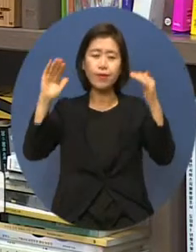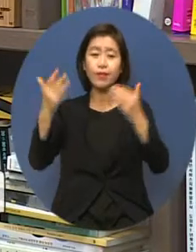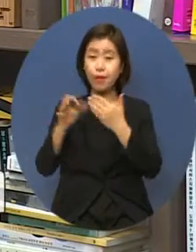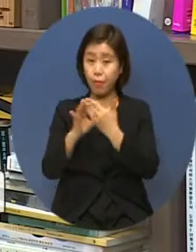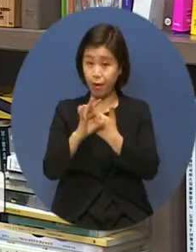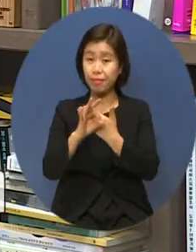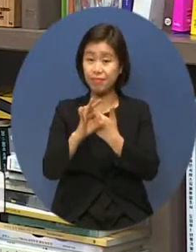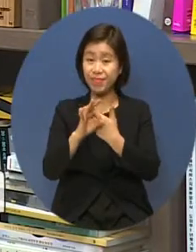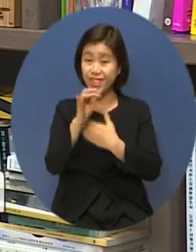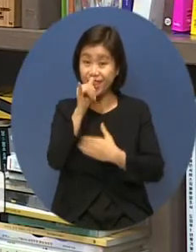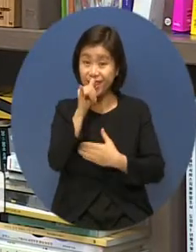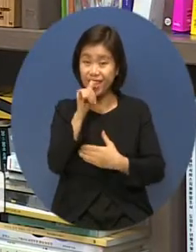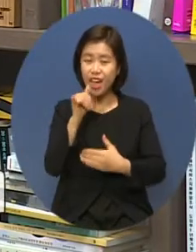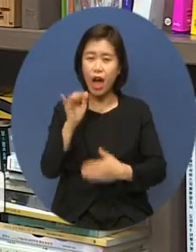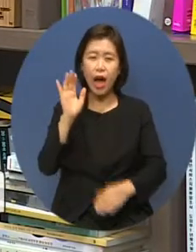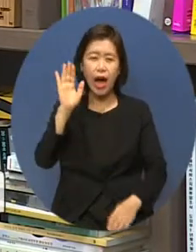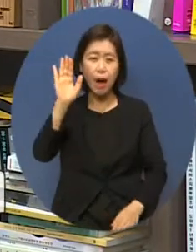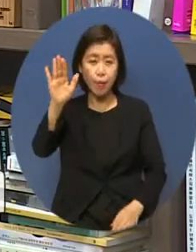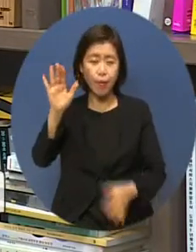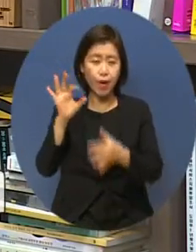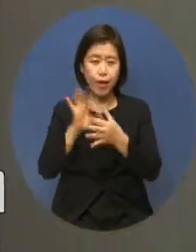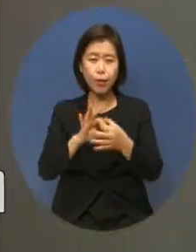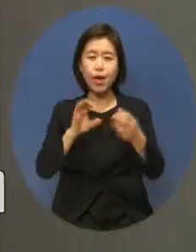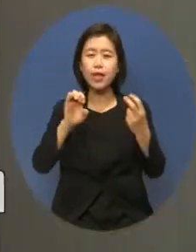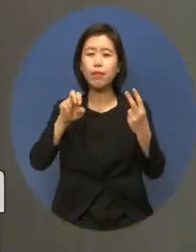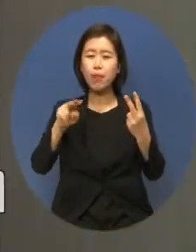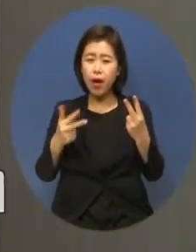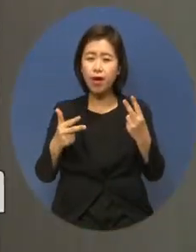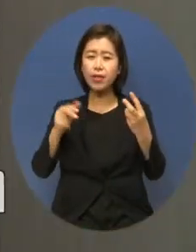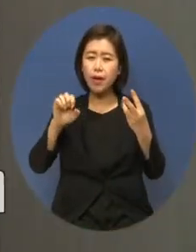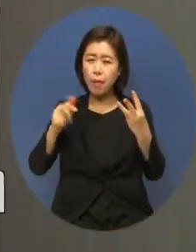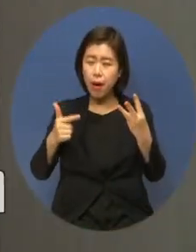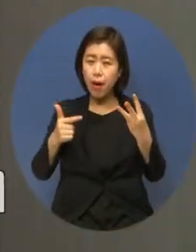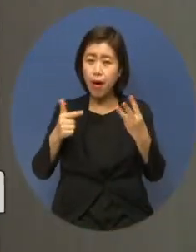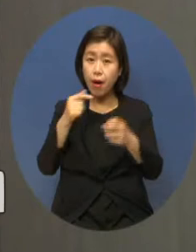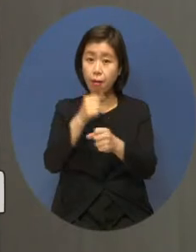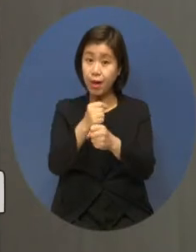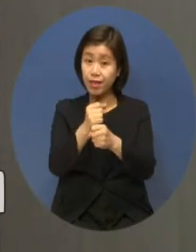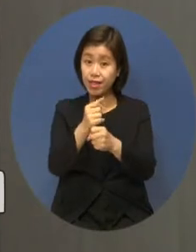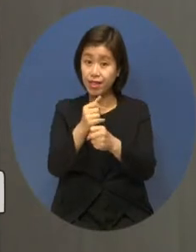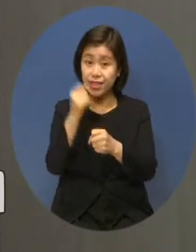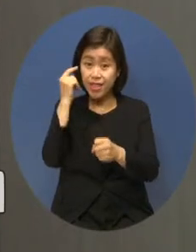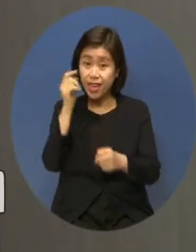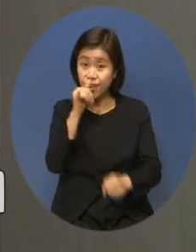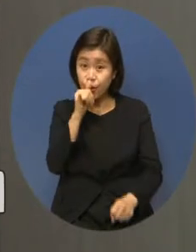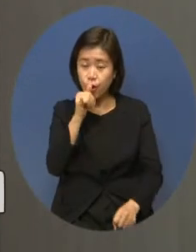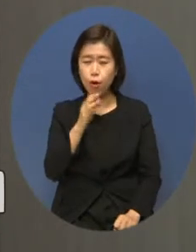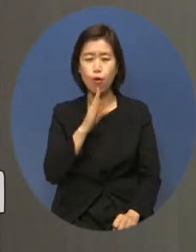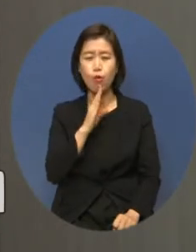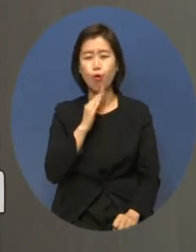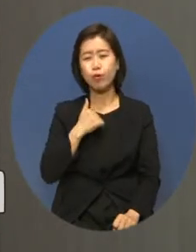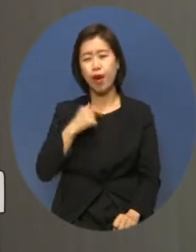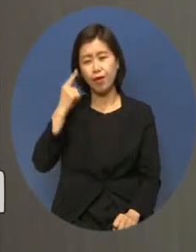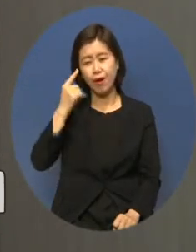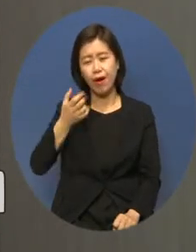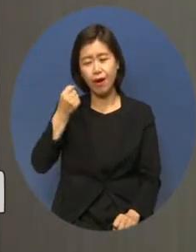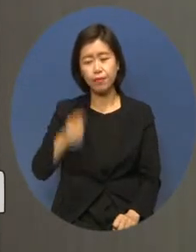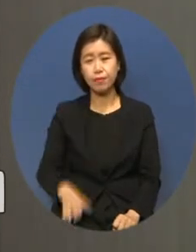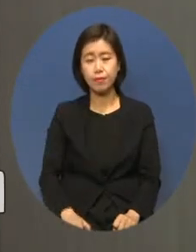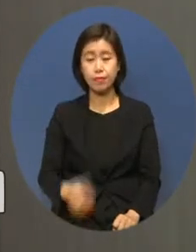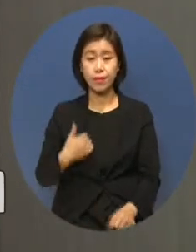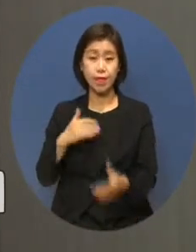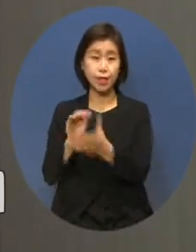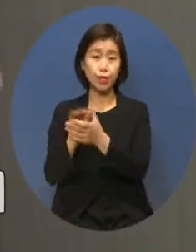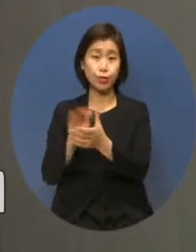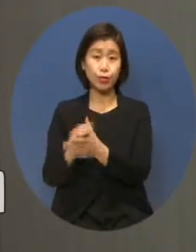2편, 3편도 계속 만드실 생각이 있으신가요? 저는 엄청 있어요. 아~ 네. 사실, 이제 친구들이